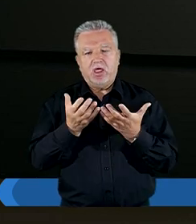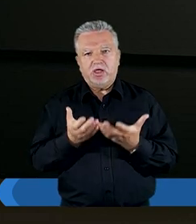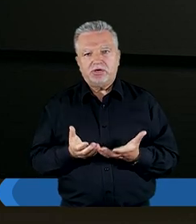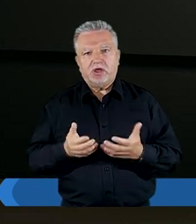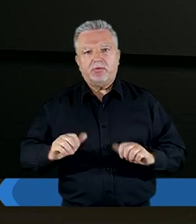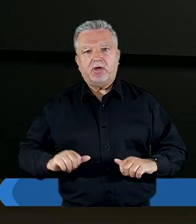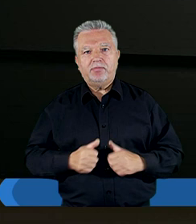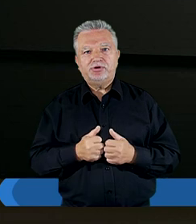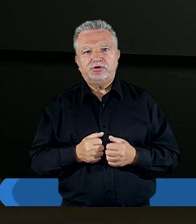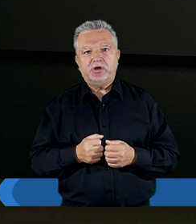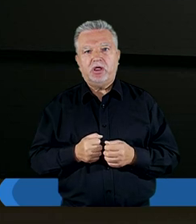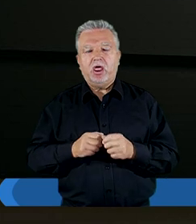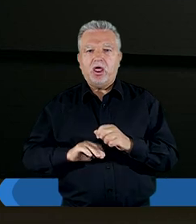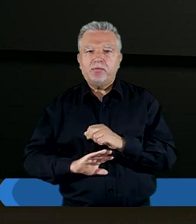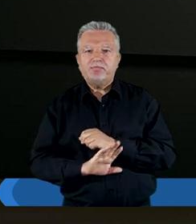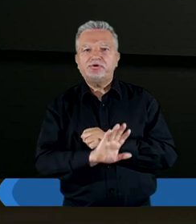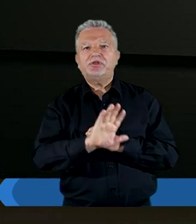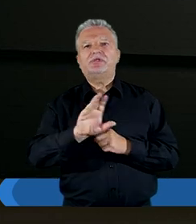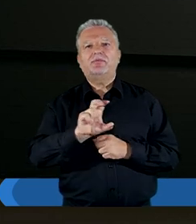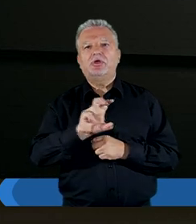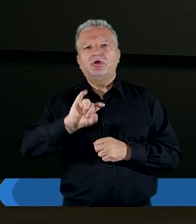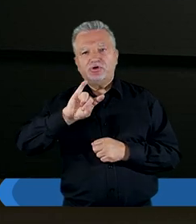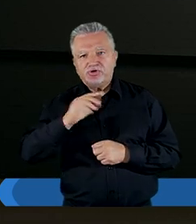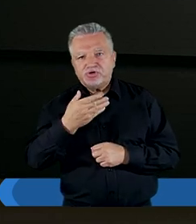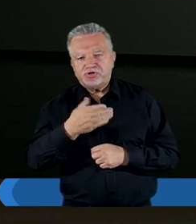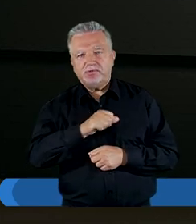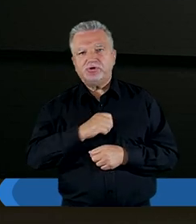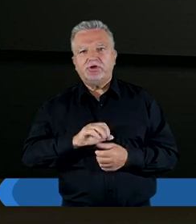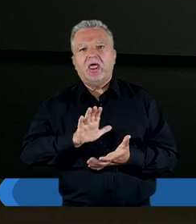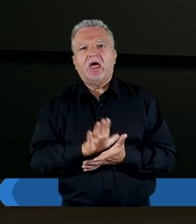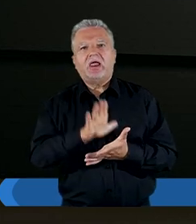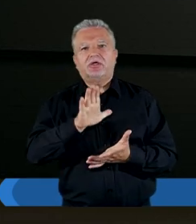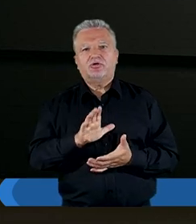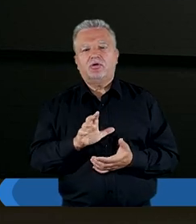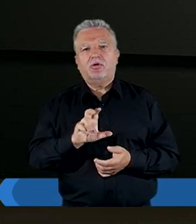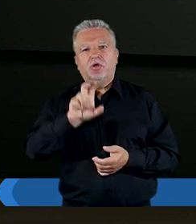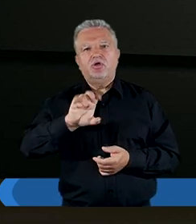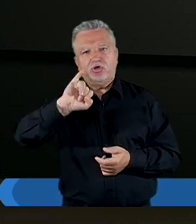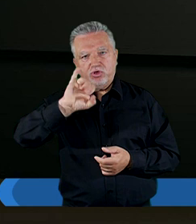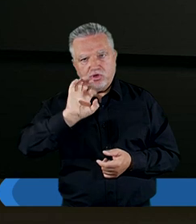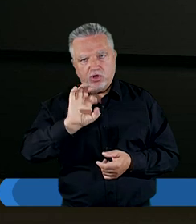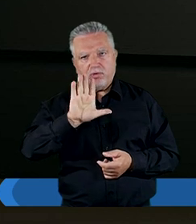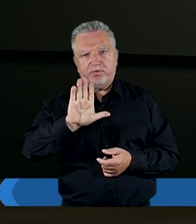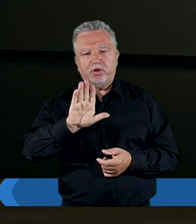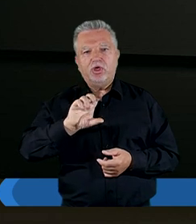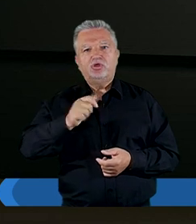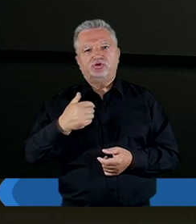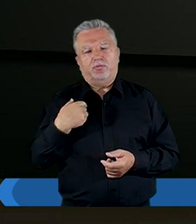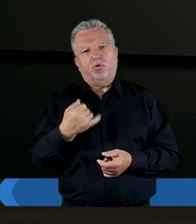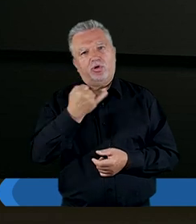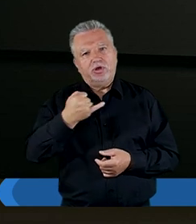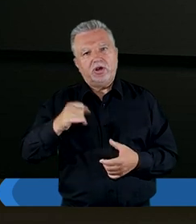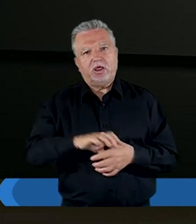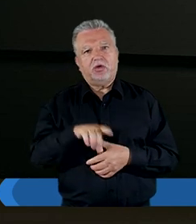żebyście przedstawili, czym charakteryzował się Hiob, co było innego w jego